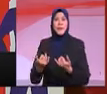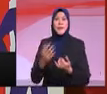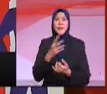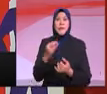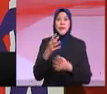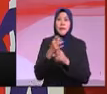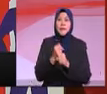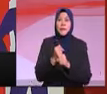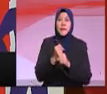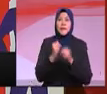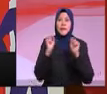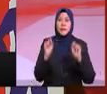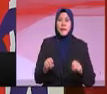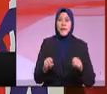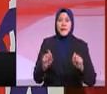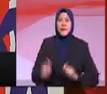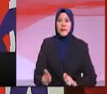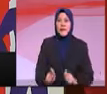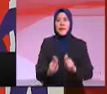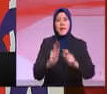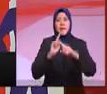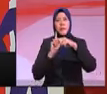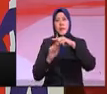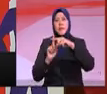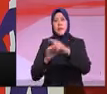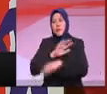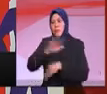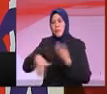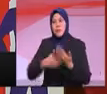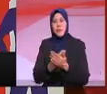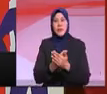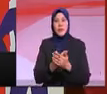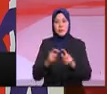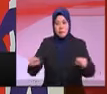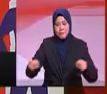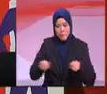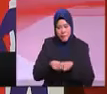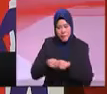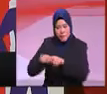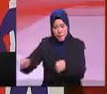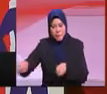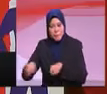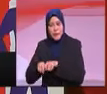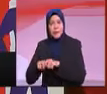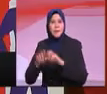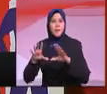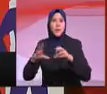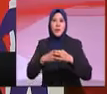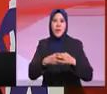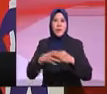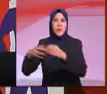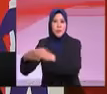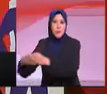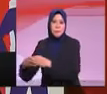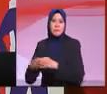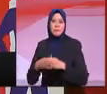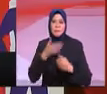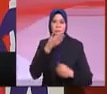yang dapat kita mengambil tindakan-tindakan positif ke sesuatu lokaliti dan juga sesuatu kumpulan.